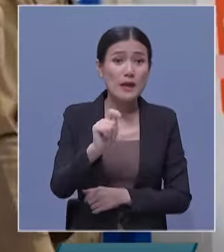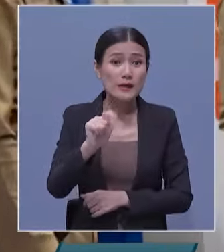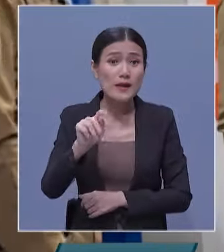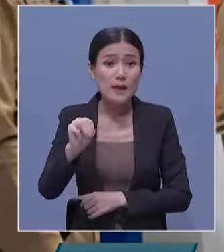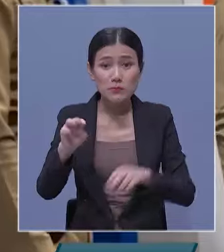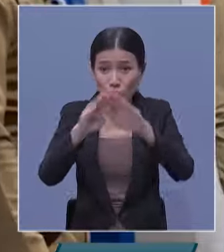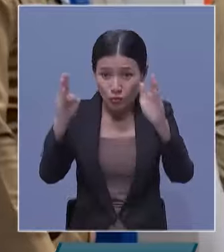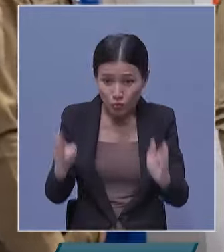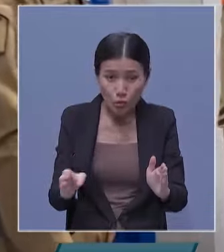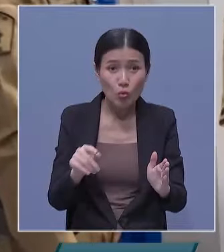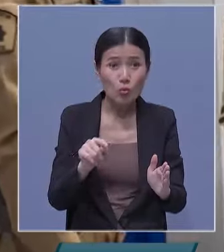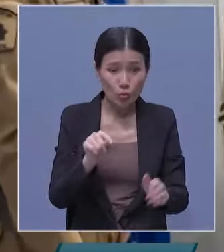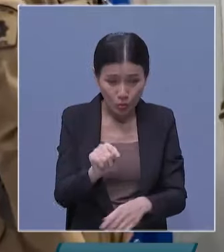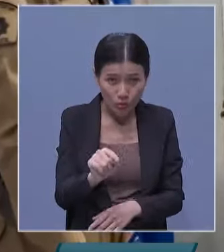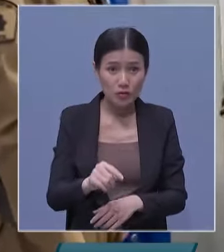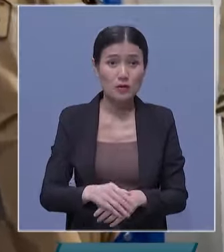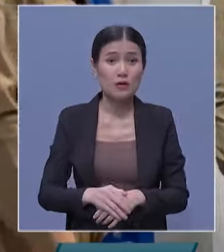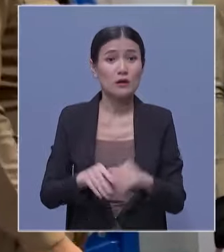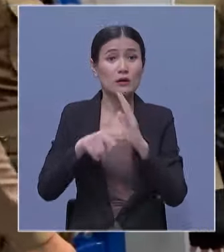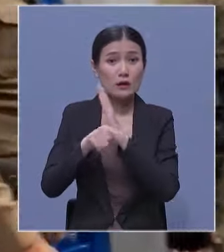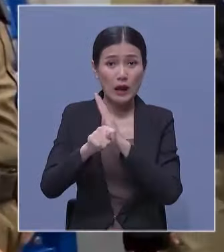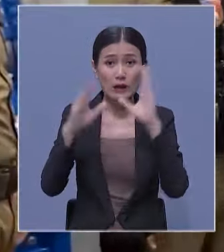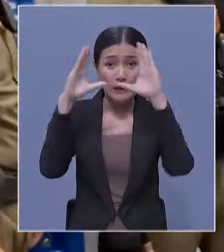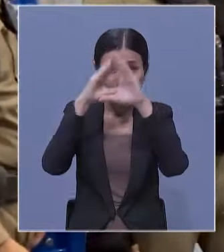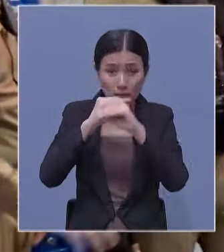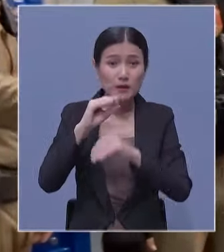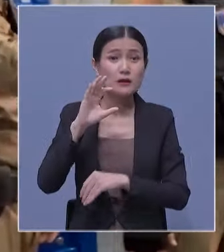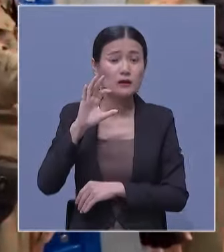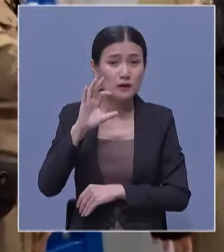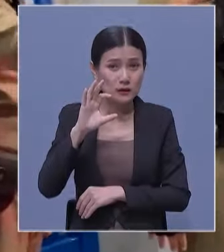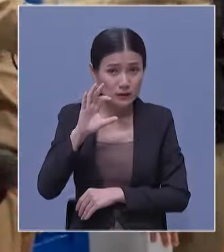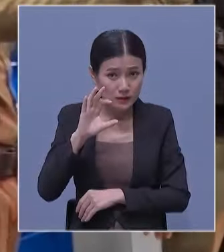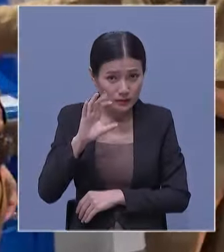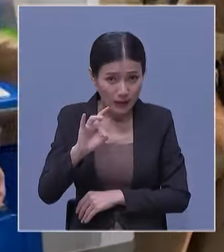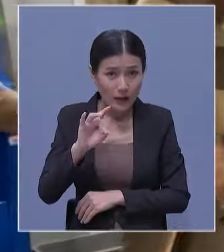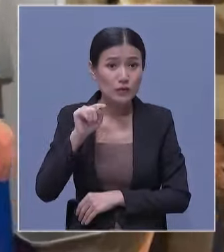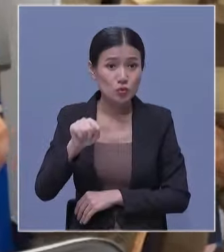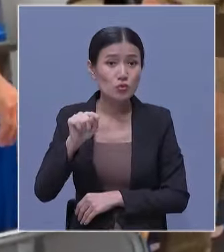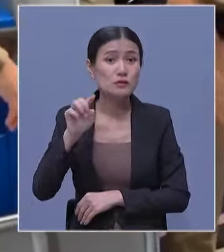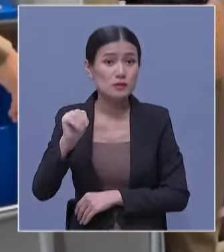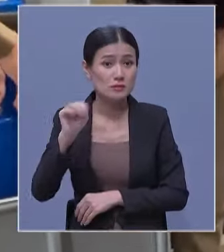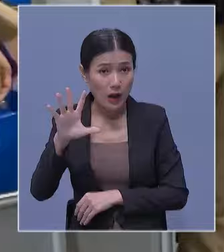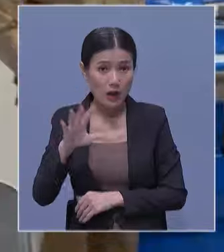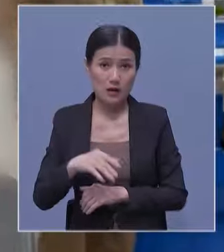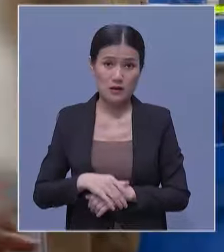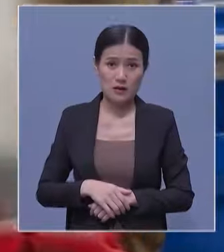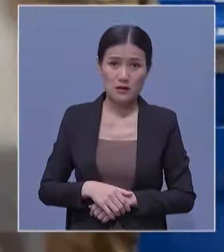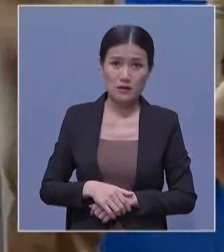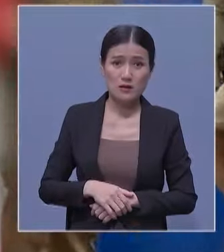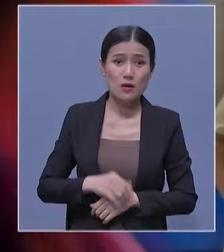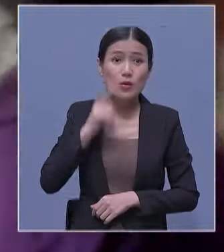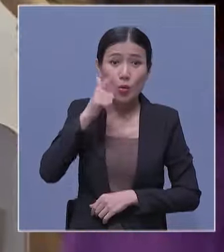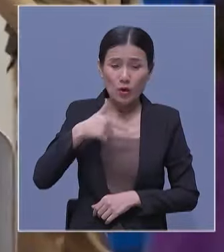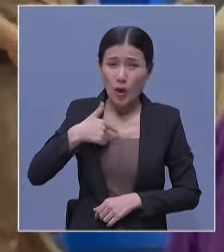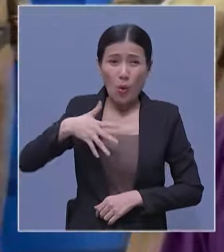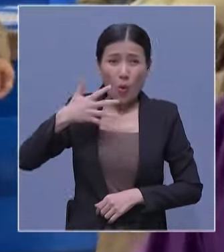ชมในพื้นที่จังหวัดตราชช่วง 20:45นาีลุงแกถึงใจร้อนไงคะว่าเกิน 21:00นไม่ได้อีก 15